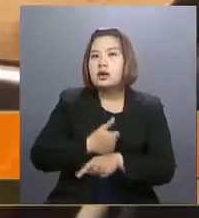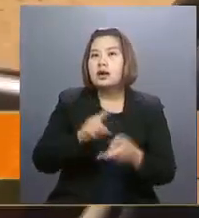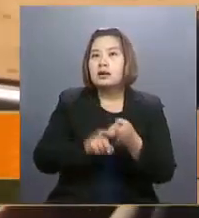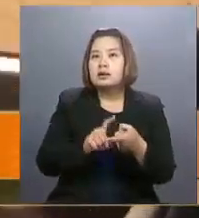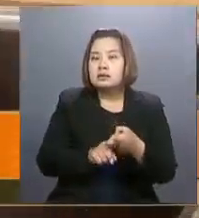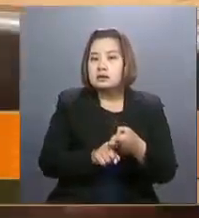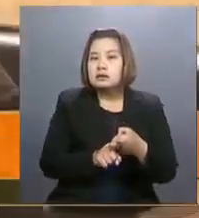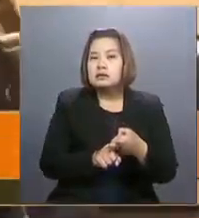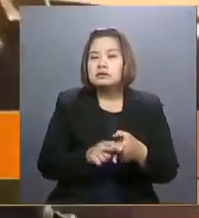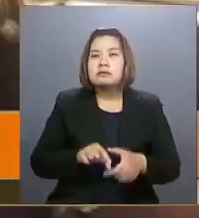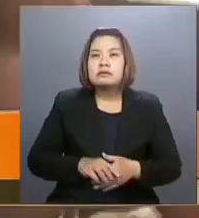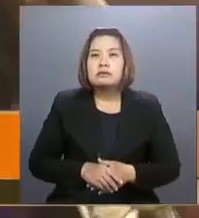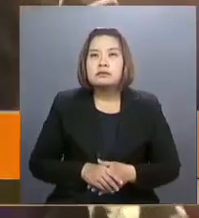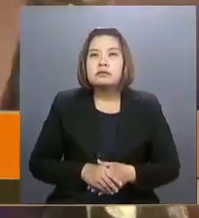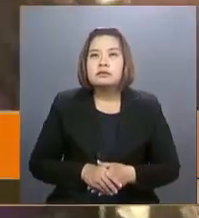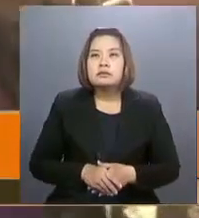ดีรัสเซีย